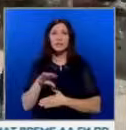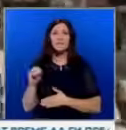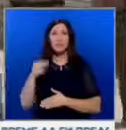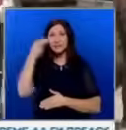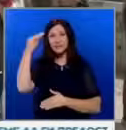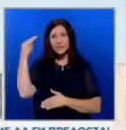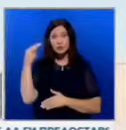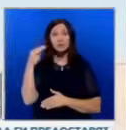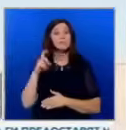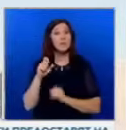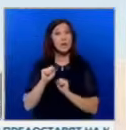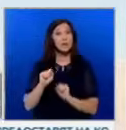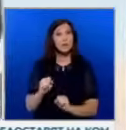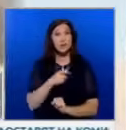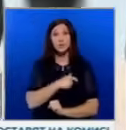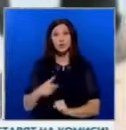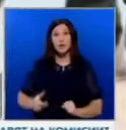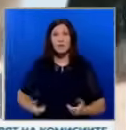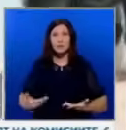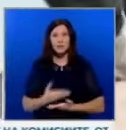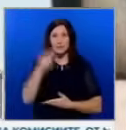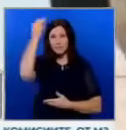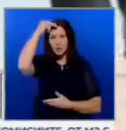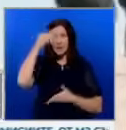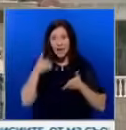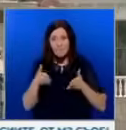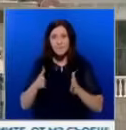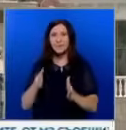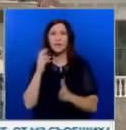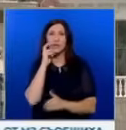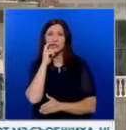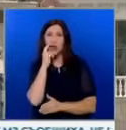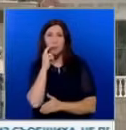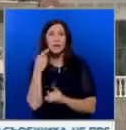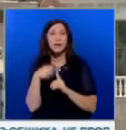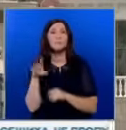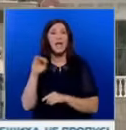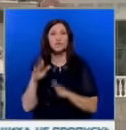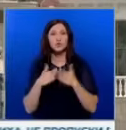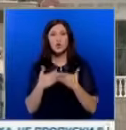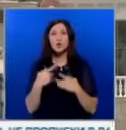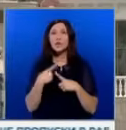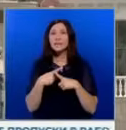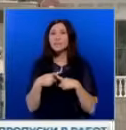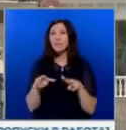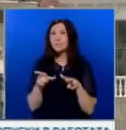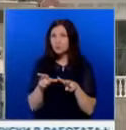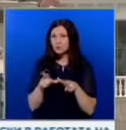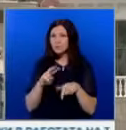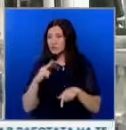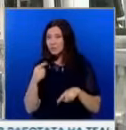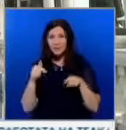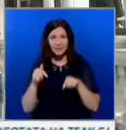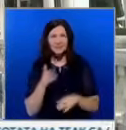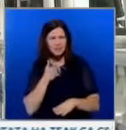институции, за да гарантира и националния интерес на България и пътя на Скопие към еврочленство. Християн Мицкоски се обърна